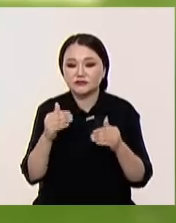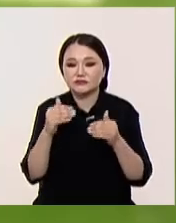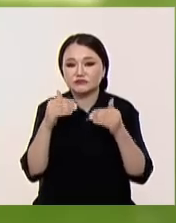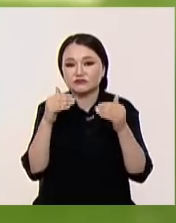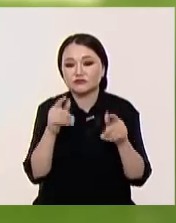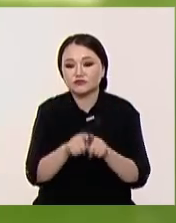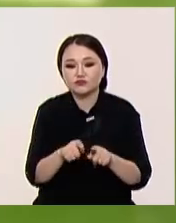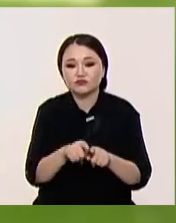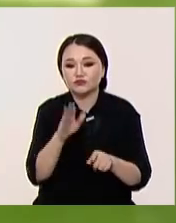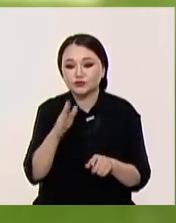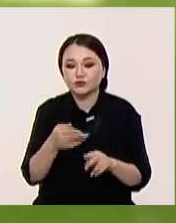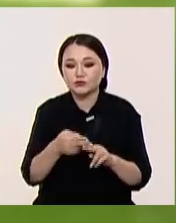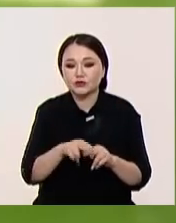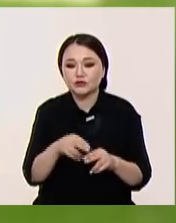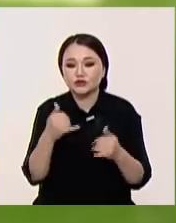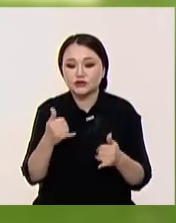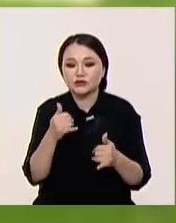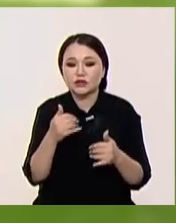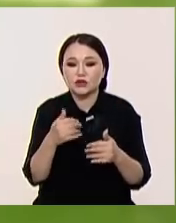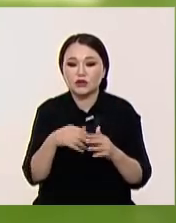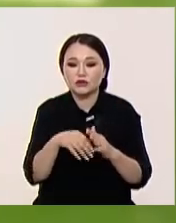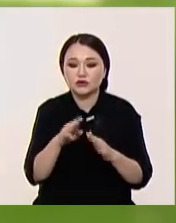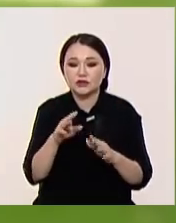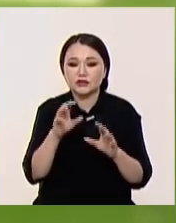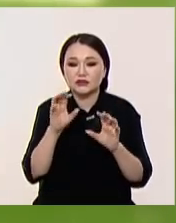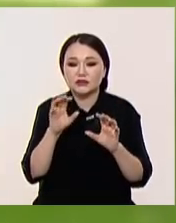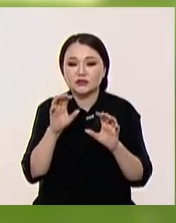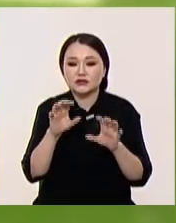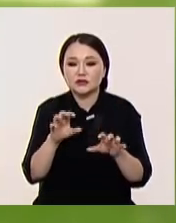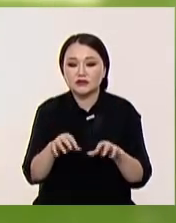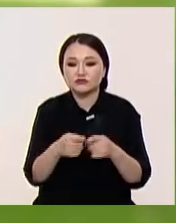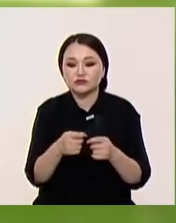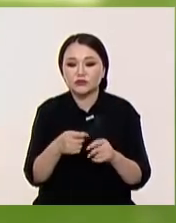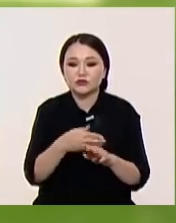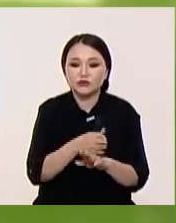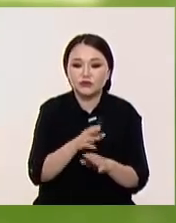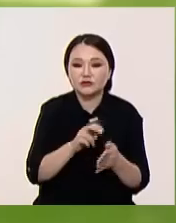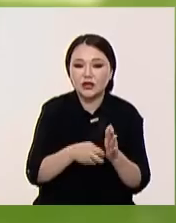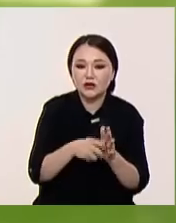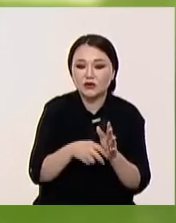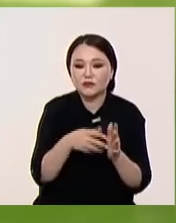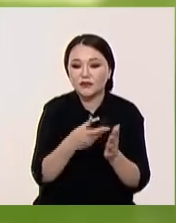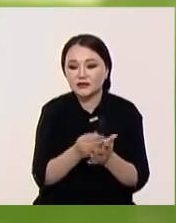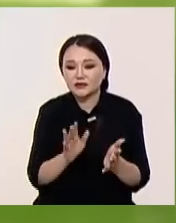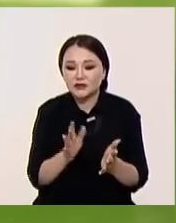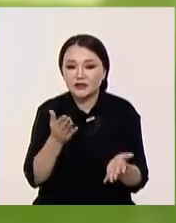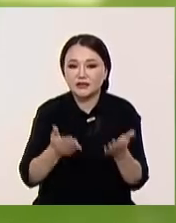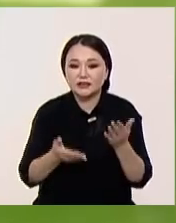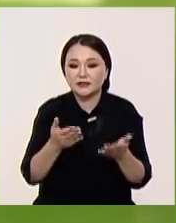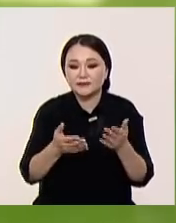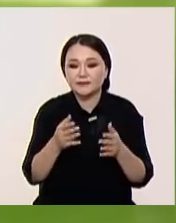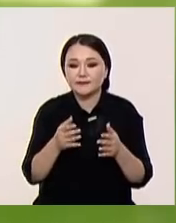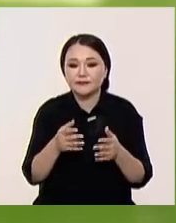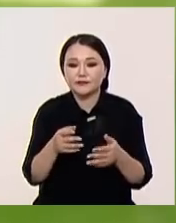да одан қазірден бастап біз заңсыз жолдарын іздей берейік деп, салықтан жартау мәселелеріне қарай, жаңағы